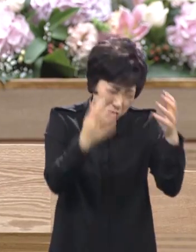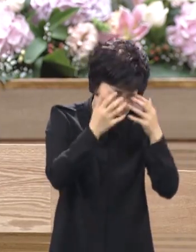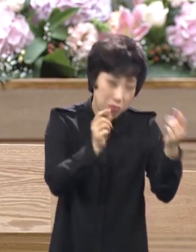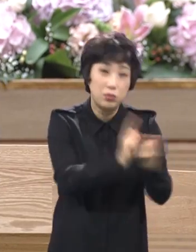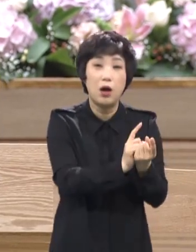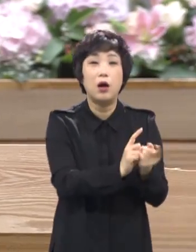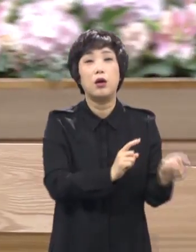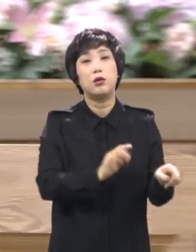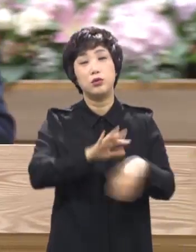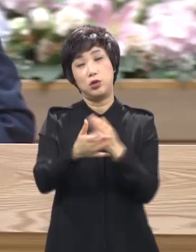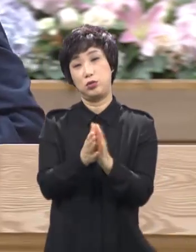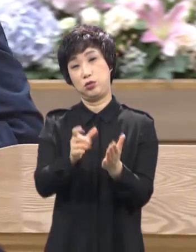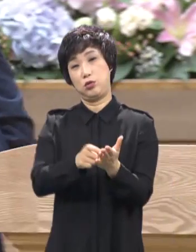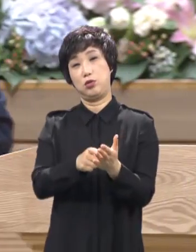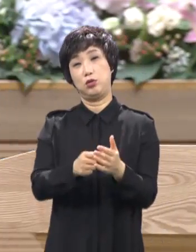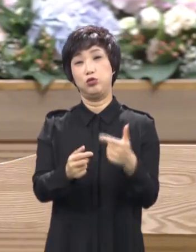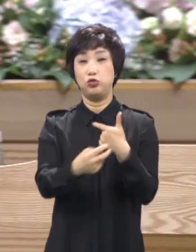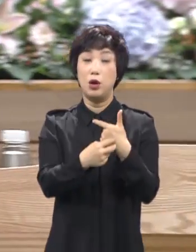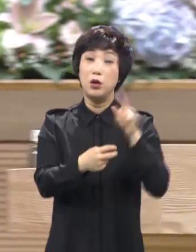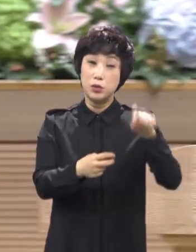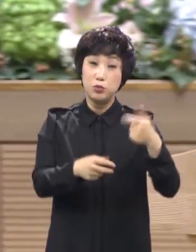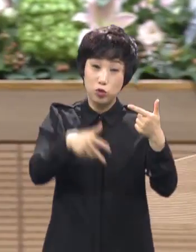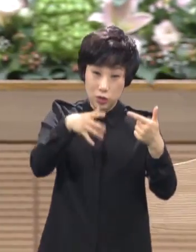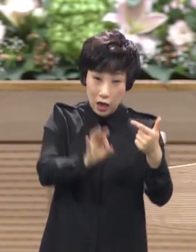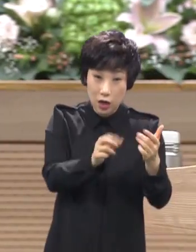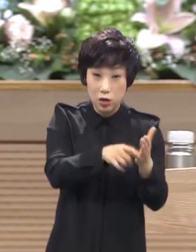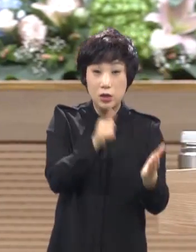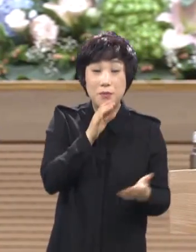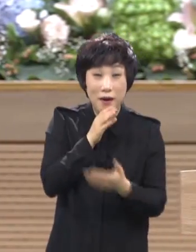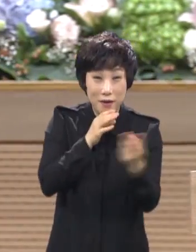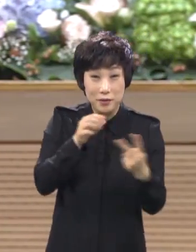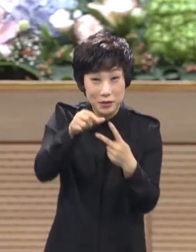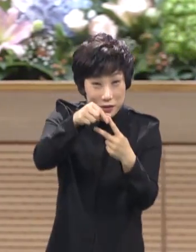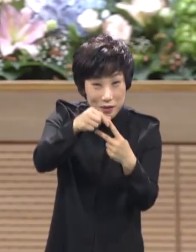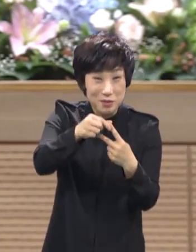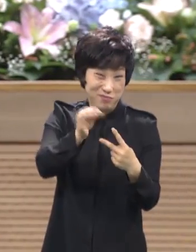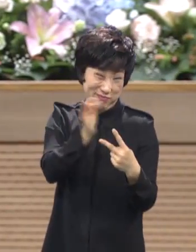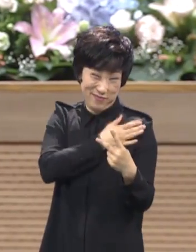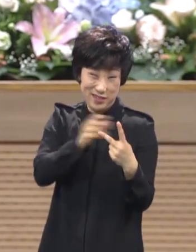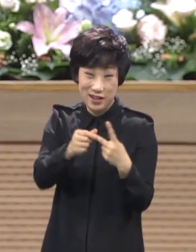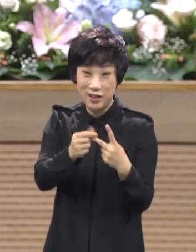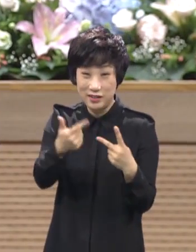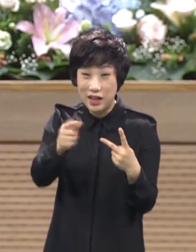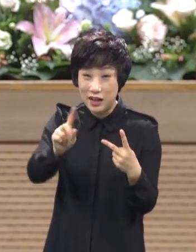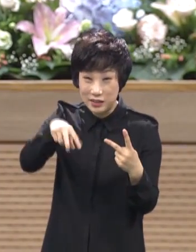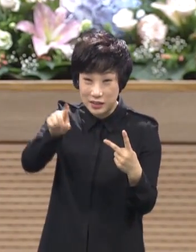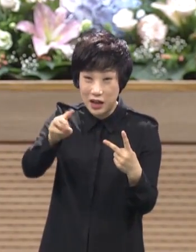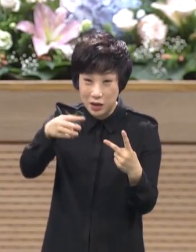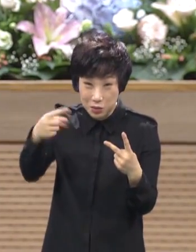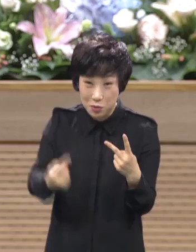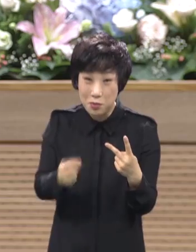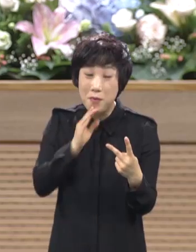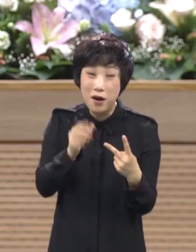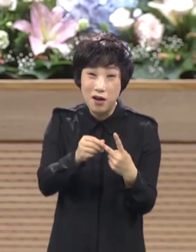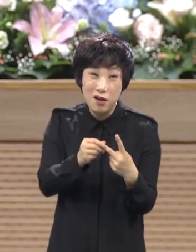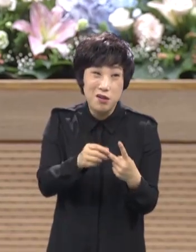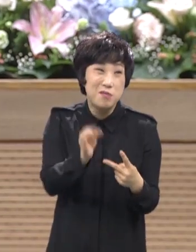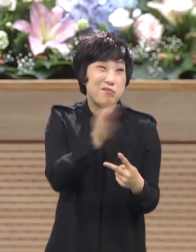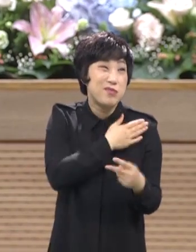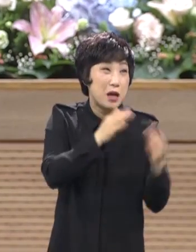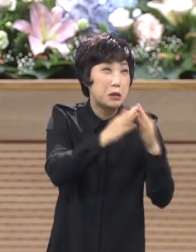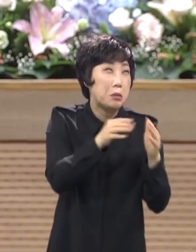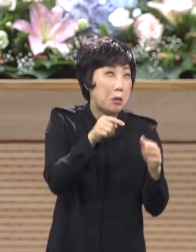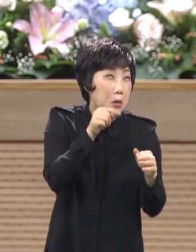고통. 이게 누가복음 16장에 부자와 나사로. 나사로는 부잣집 문턱에서 그죠?